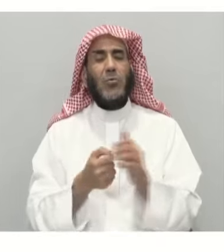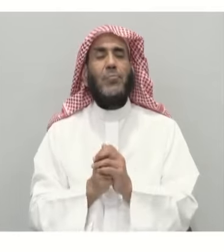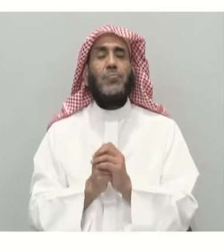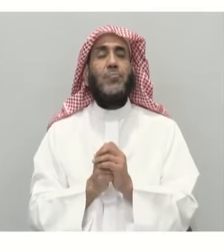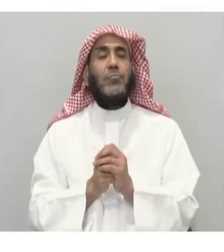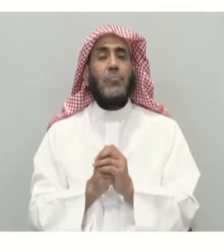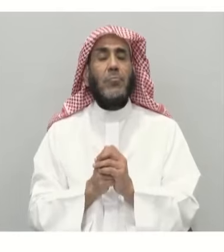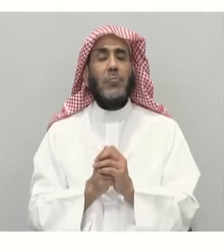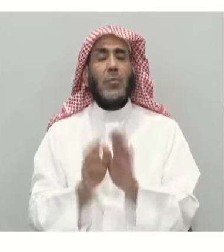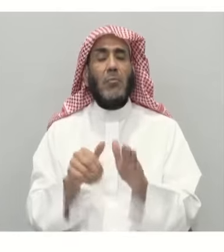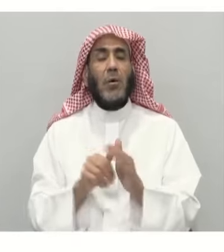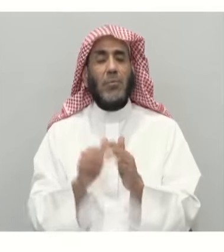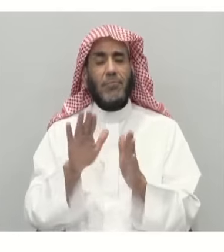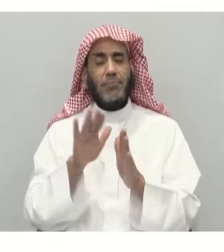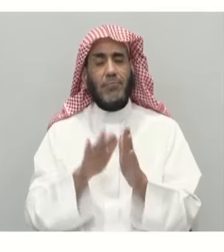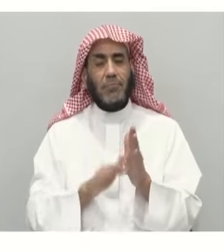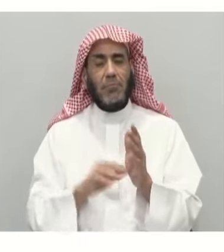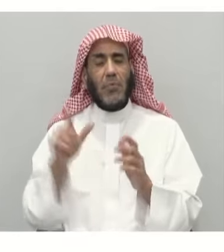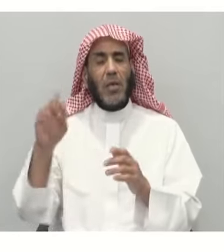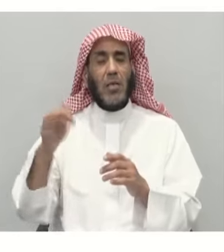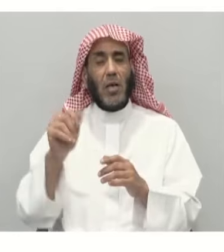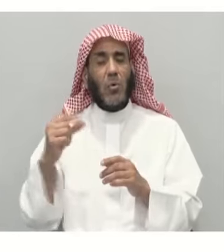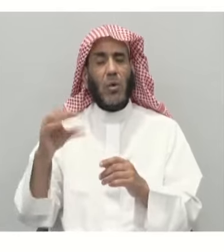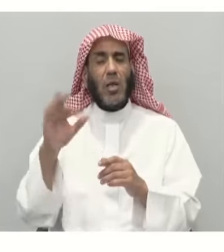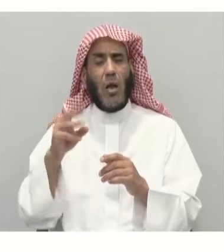مكسور يتبقى لديك لجا